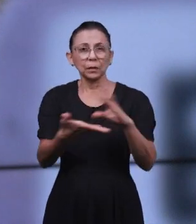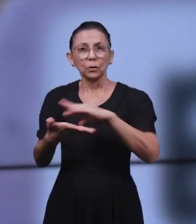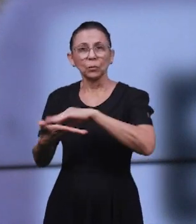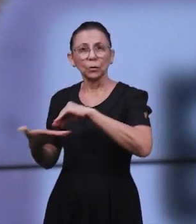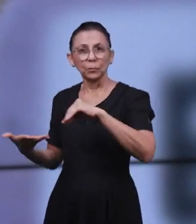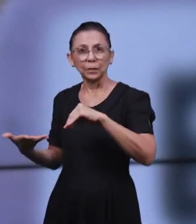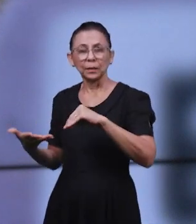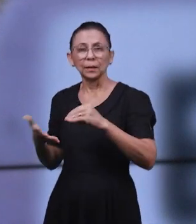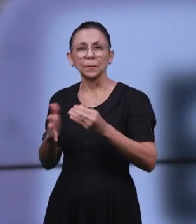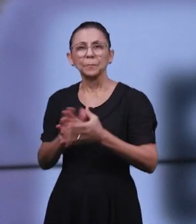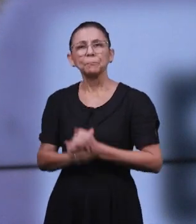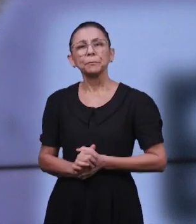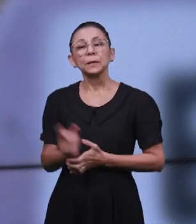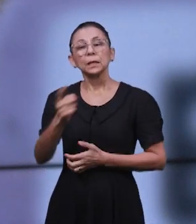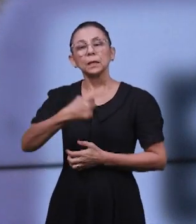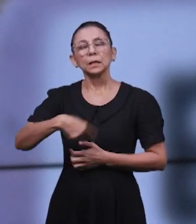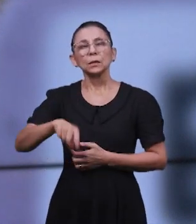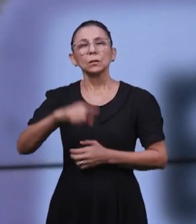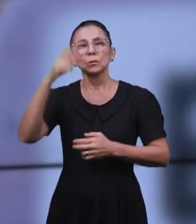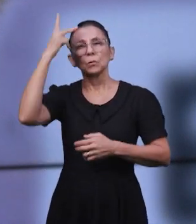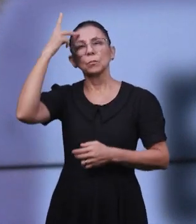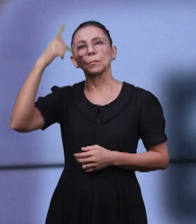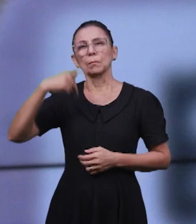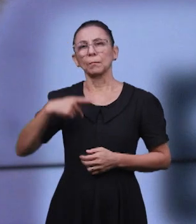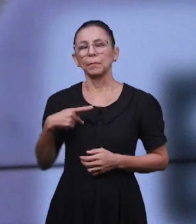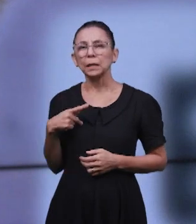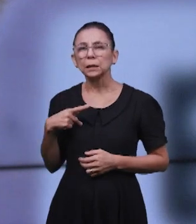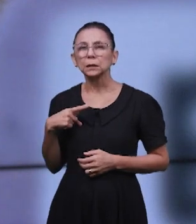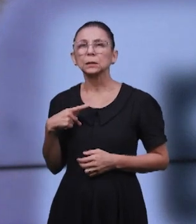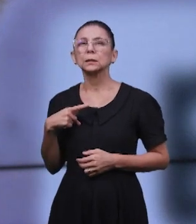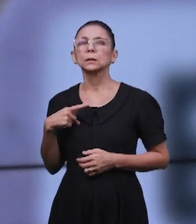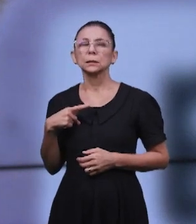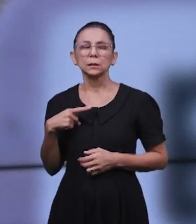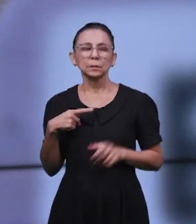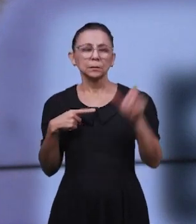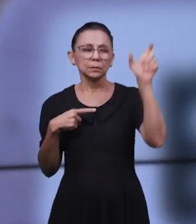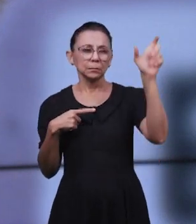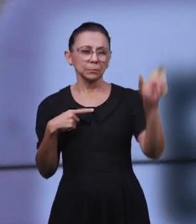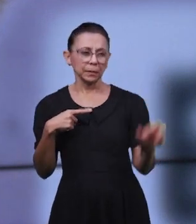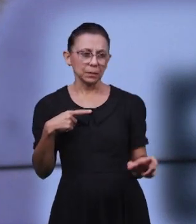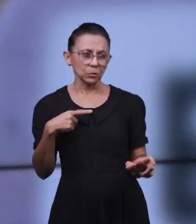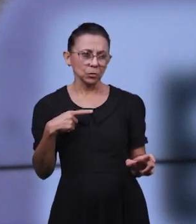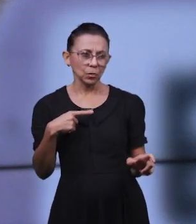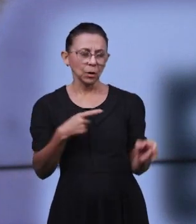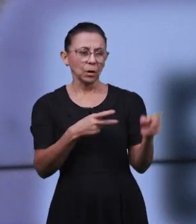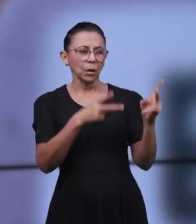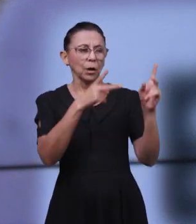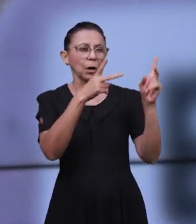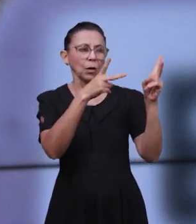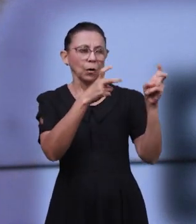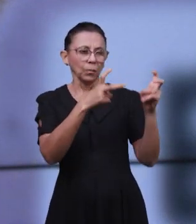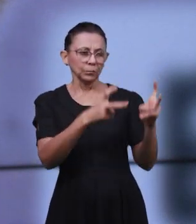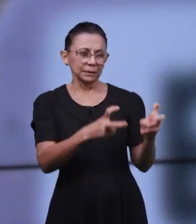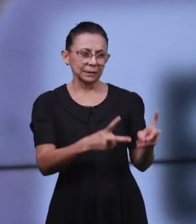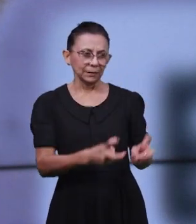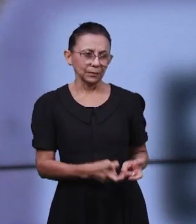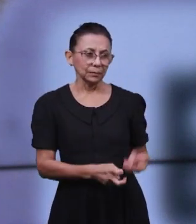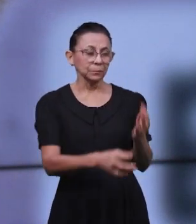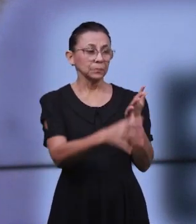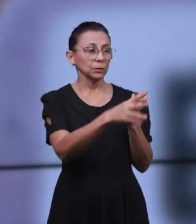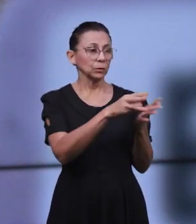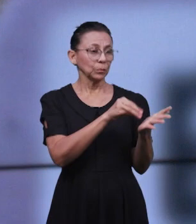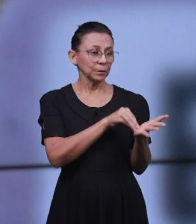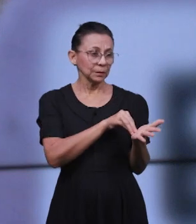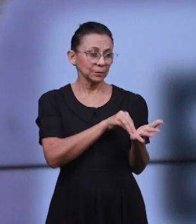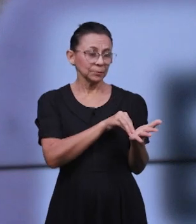neurone, nous apprenons à imiter mentalement une action observée et comprendre les intentions et la